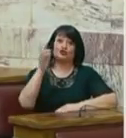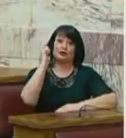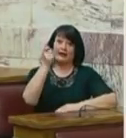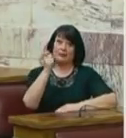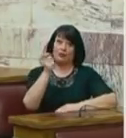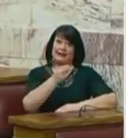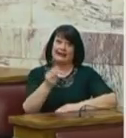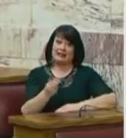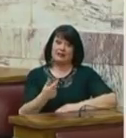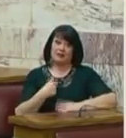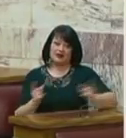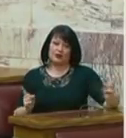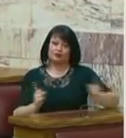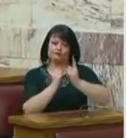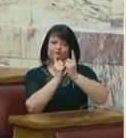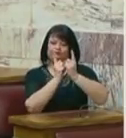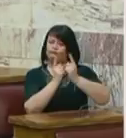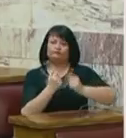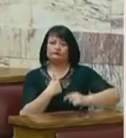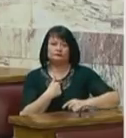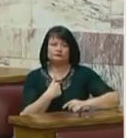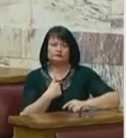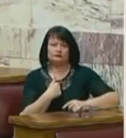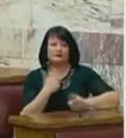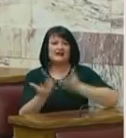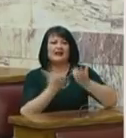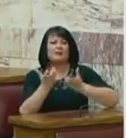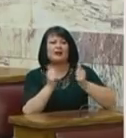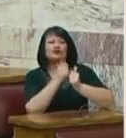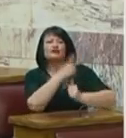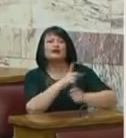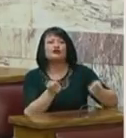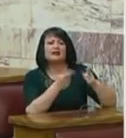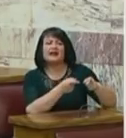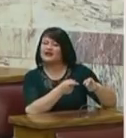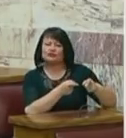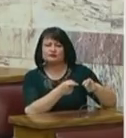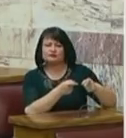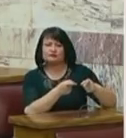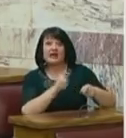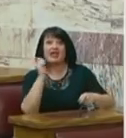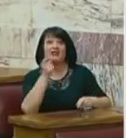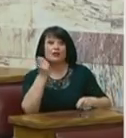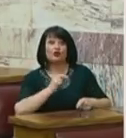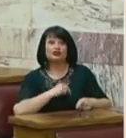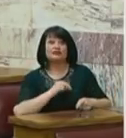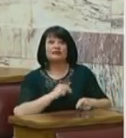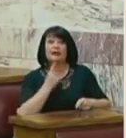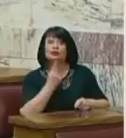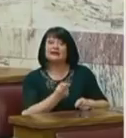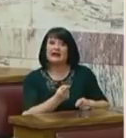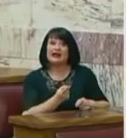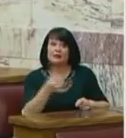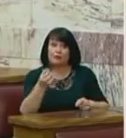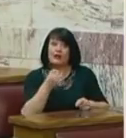δεν εξαρτώ τη θέση μου από το τι κάνει ο κύριος Καμένος και οι φίλοι του, αλλά από το εθνικό συμφέρον. Και το εθνικό συμφέρον μου λέει